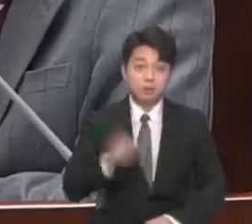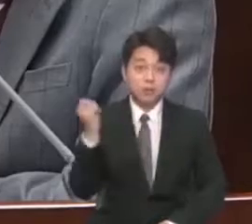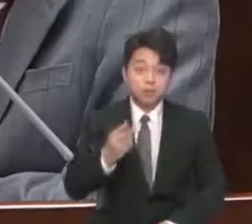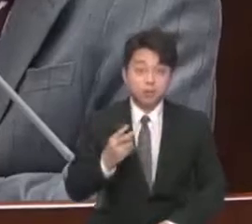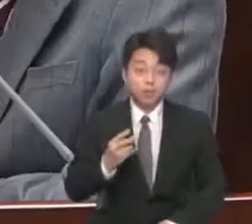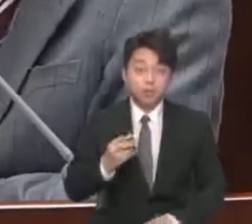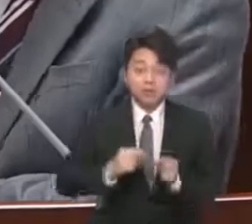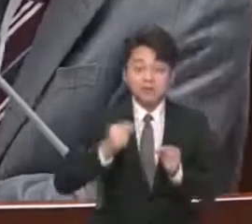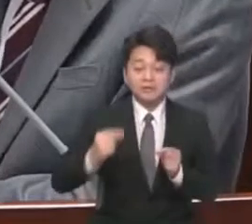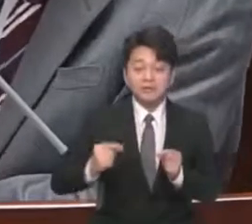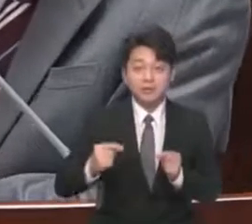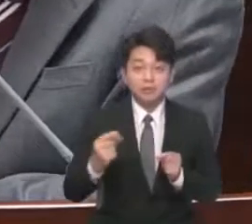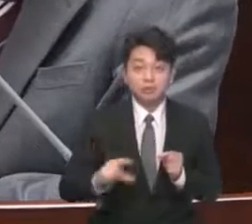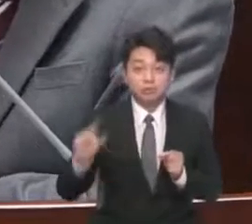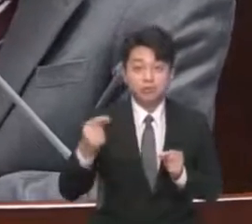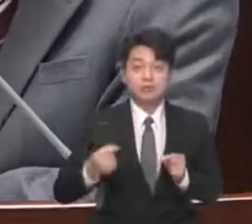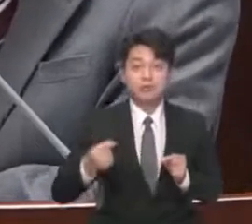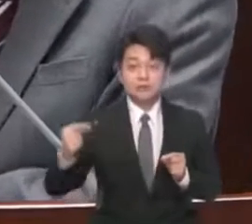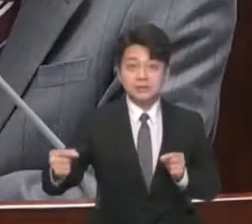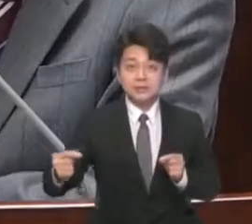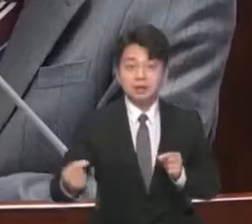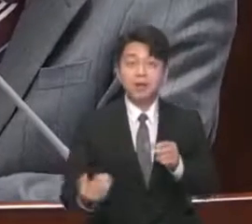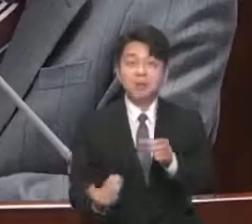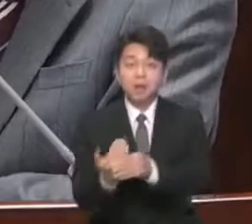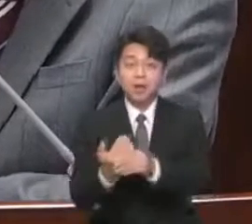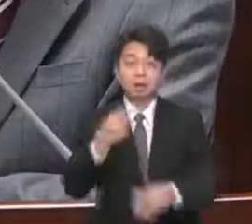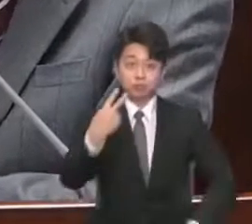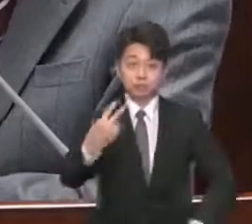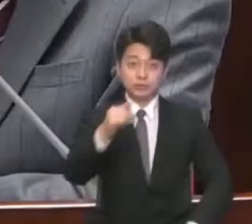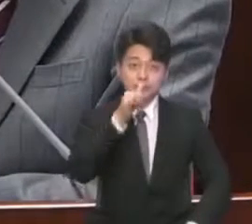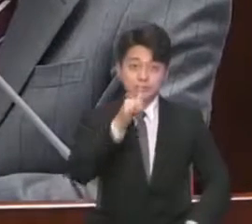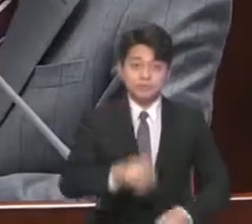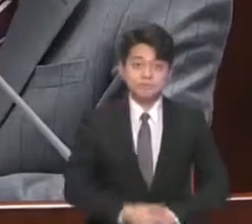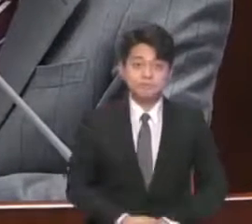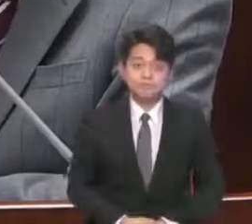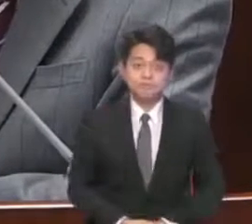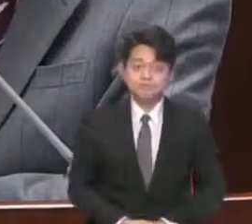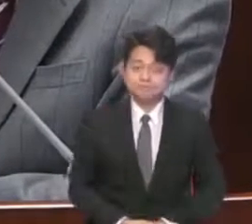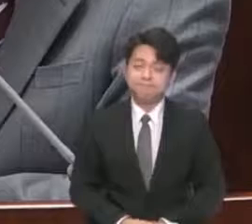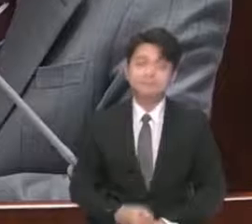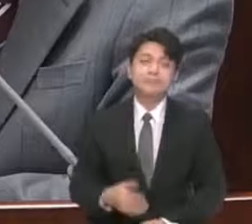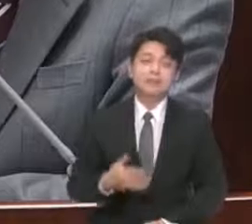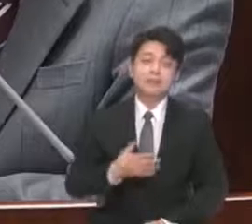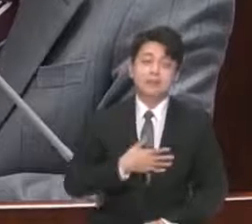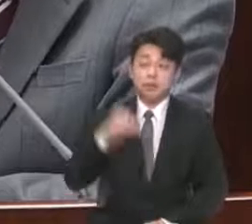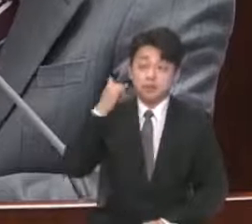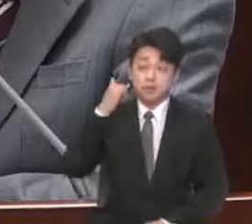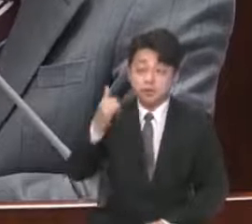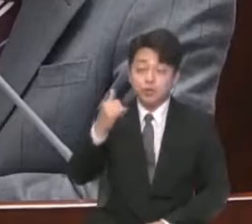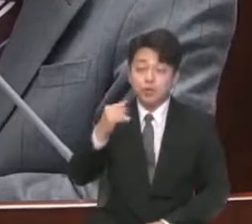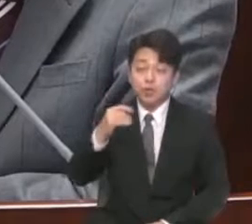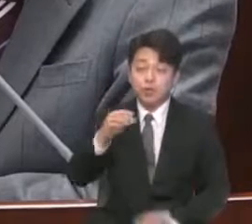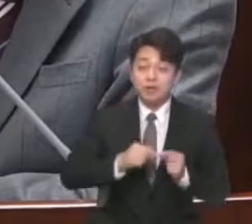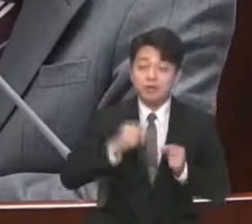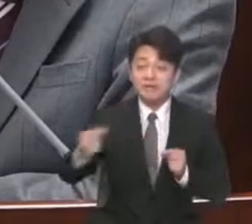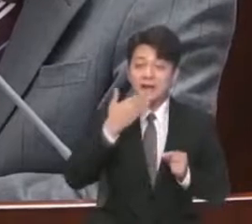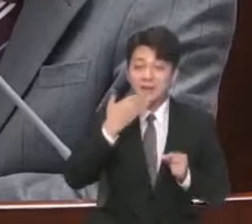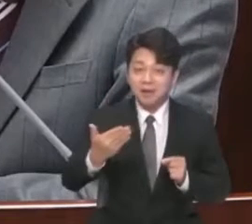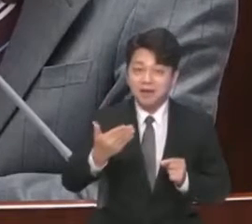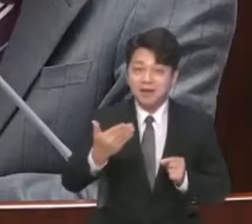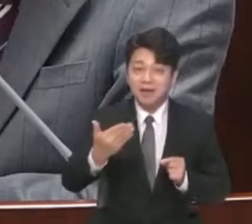사례도 5번 있었습니다. 그리고 여기에 대한 답변해 주세요. 아까 3가지 요건. 부대 복귀하지 않고 전화로 연장됐다. 4일 병가